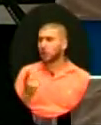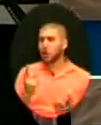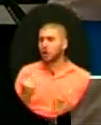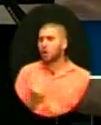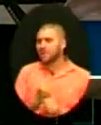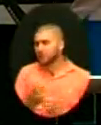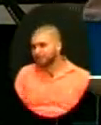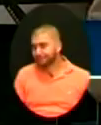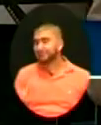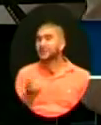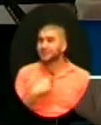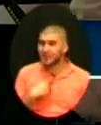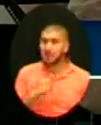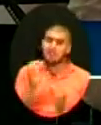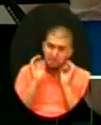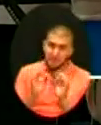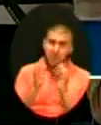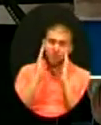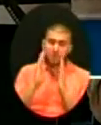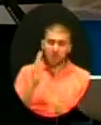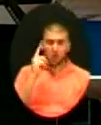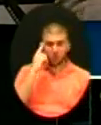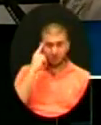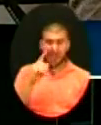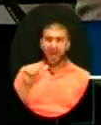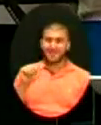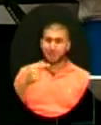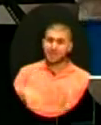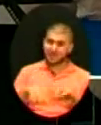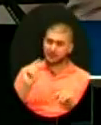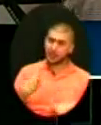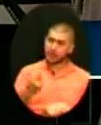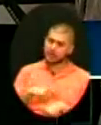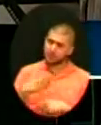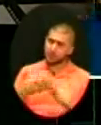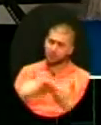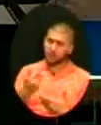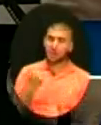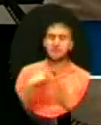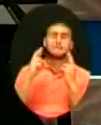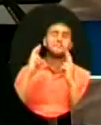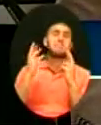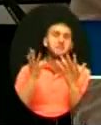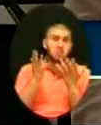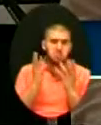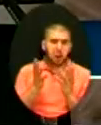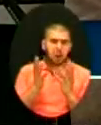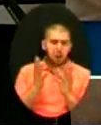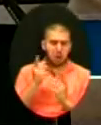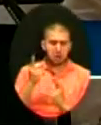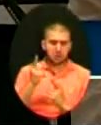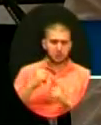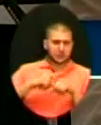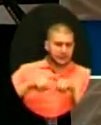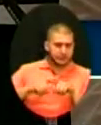לטובתך. ואני בהחלט חושב שאבי גבאי נבחר, צריך לתת לו את הזמן הראוי. אני מקווה מאוד